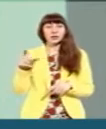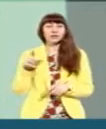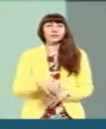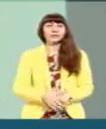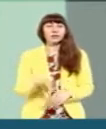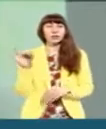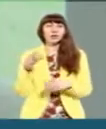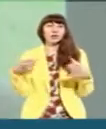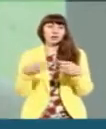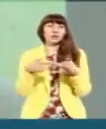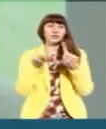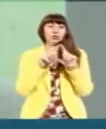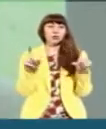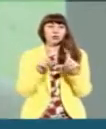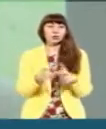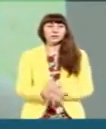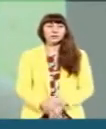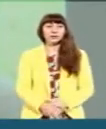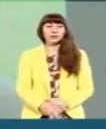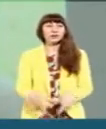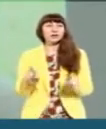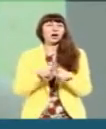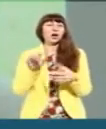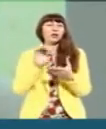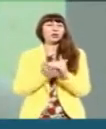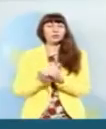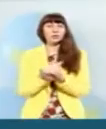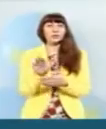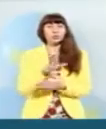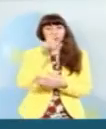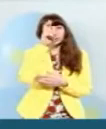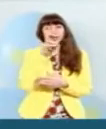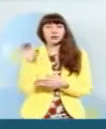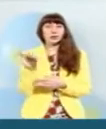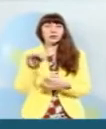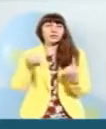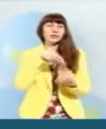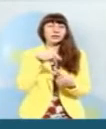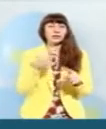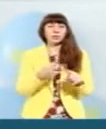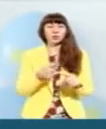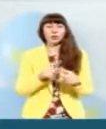Білім берумен қатар ұстаз ауылдық округтің қоғамдық саяси өміріне де белсенді араласқан. Абай атамыз